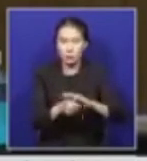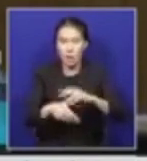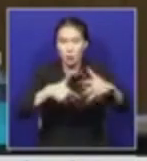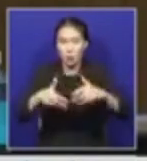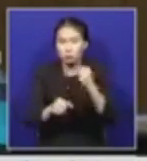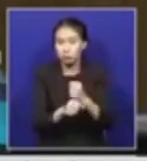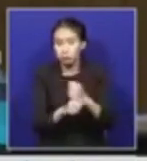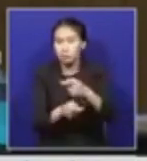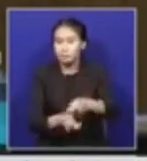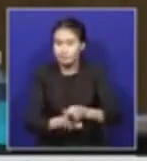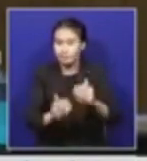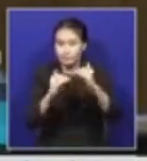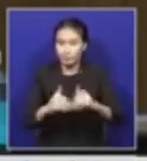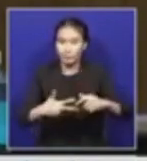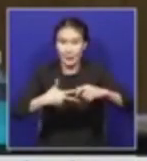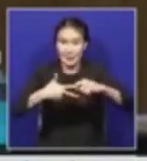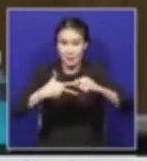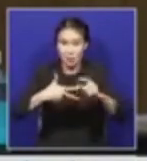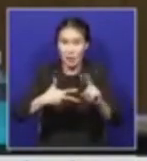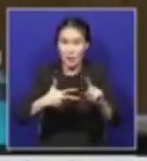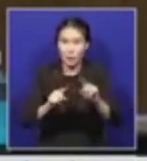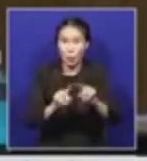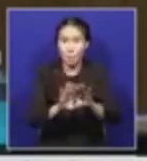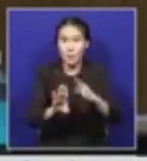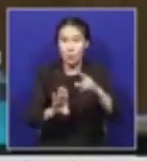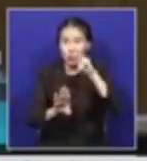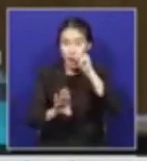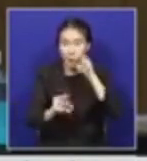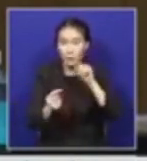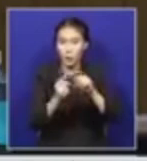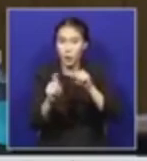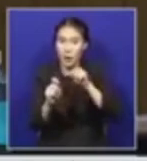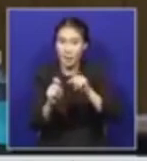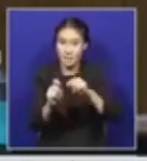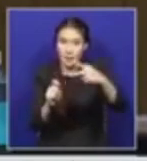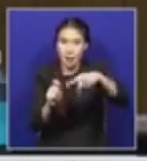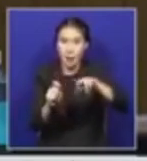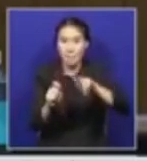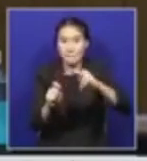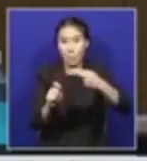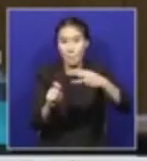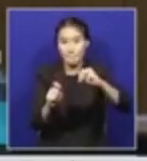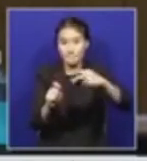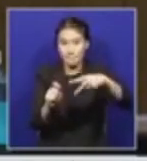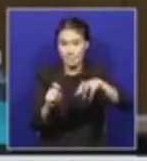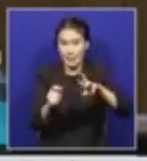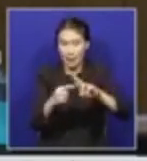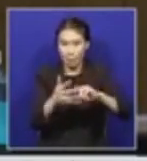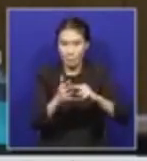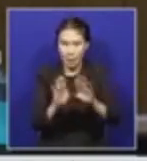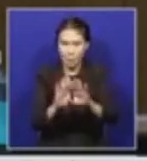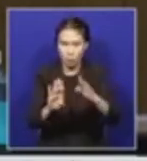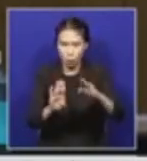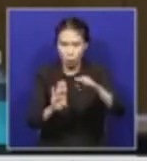การที่2นะครับเรื่องที่2คือประตูน้ำที่แม่น้ำอ้อมตำบลศรีพิรมนะครับอำเภอพิรามจังหวัดพิโลกเนี่ยนะครับสูงกว่าระดับปกติ